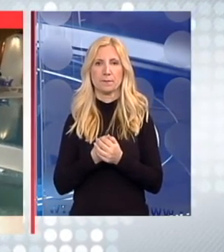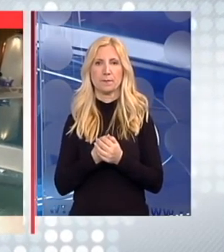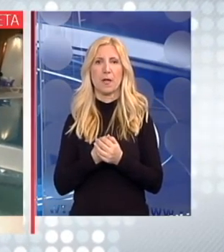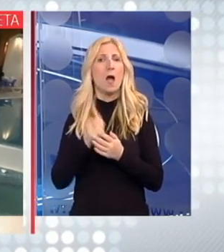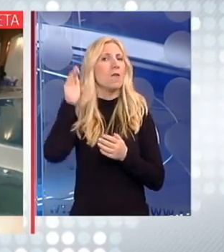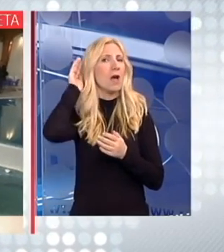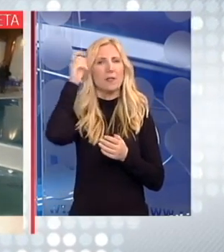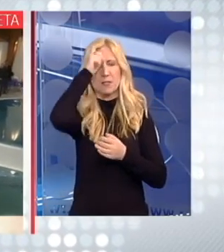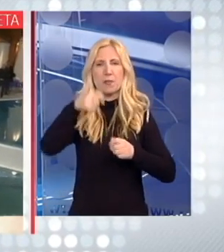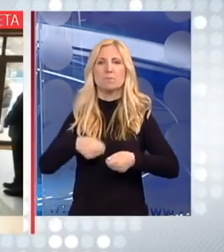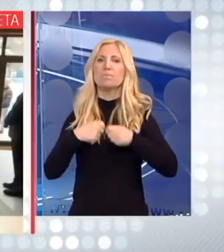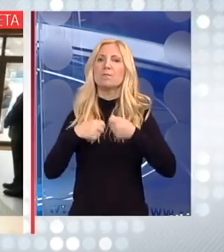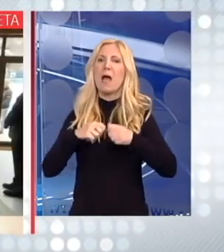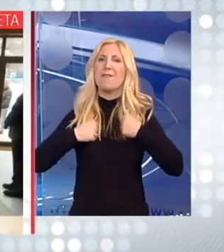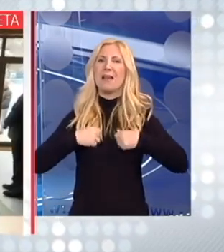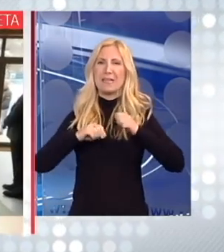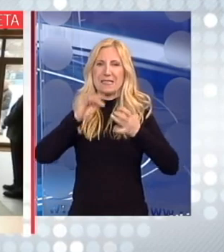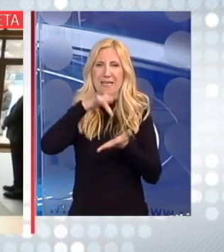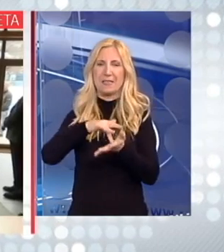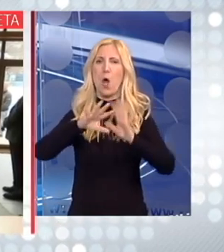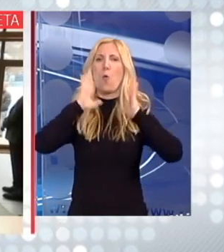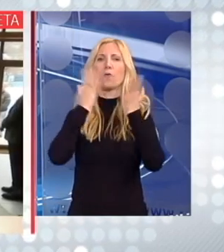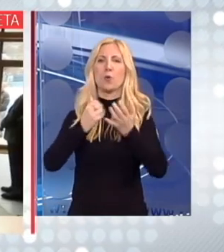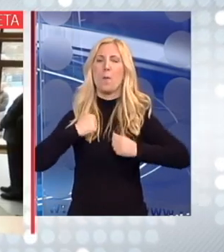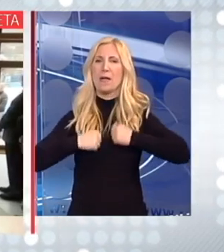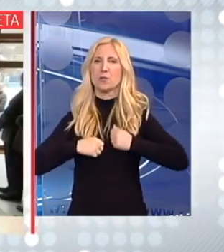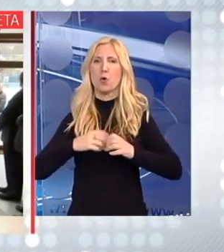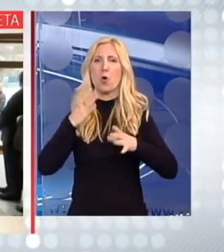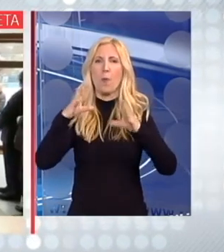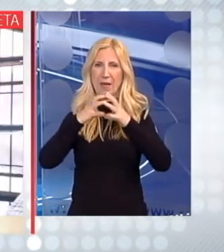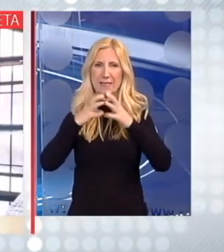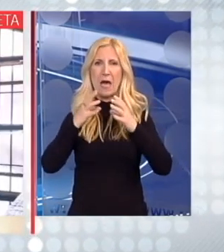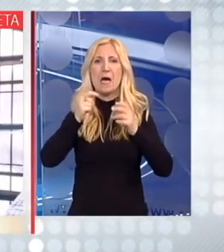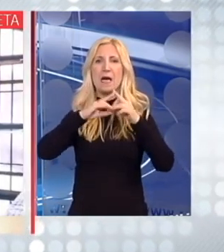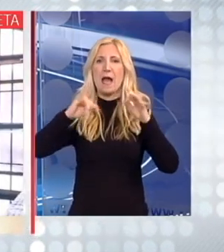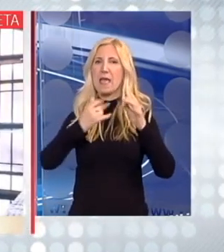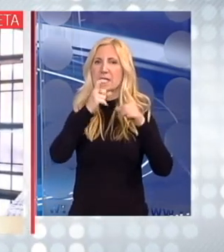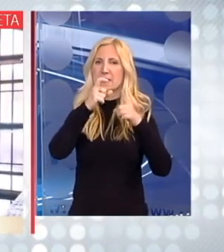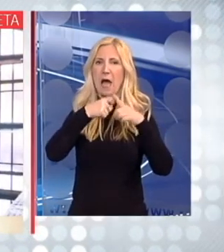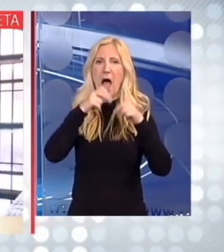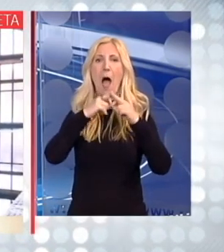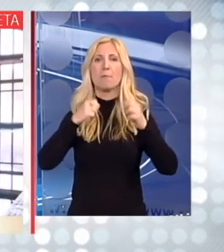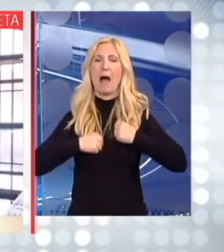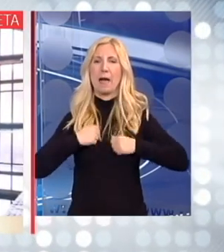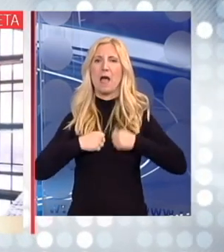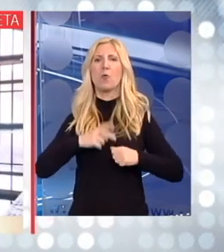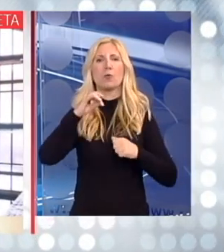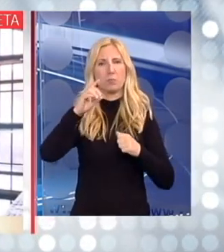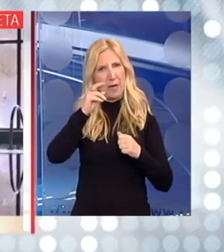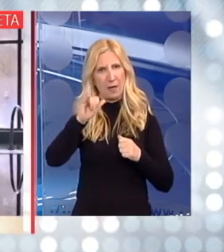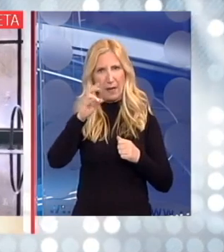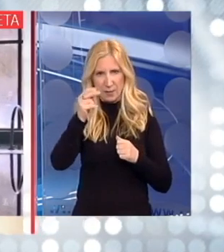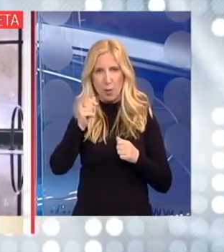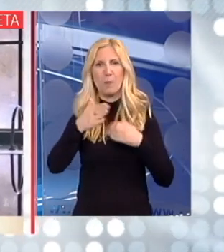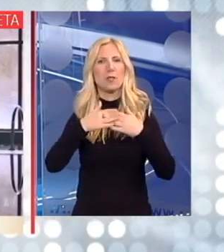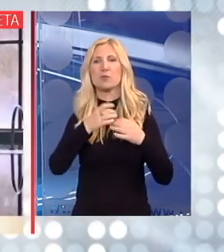Vlada Srbije izgradila je wellness centar u okviru banjskog kompleksa Rajska banja u Banjskoj kod Zvečana. Taj kompleks znači novu